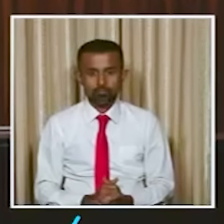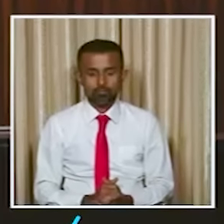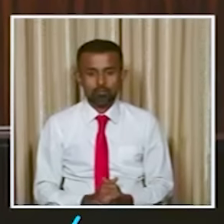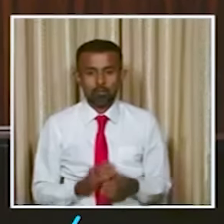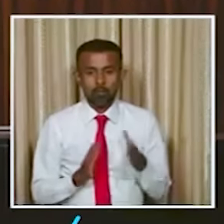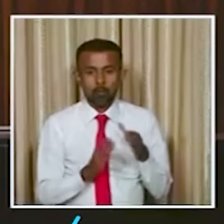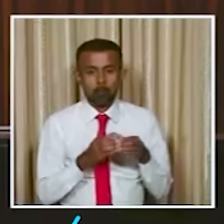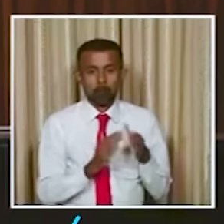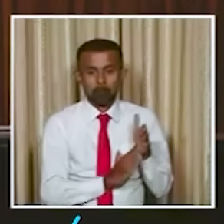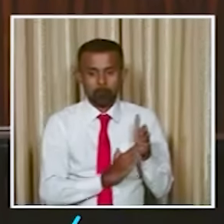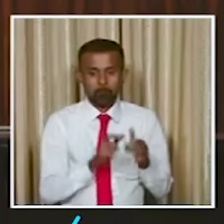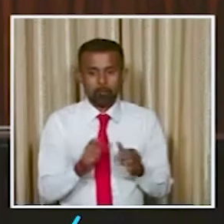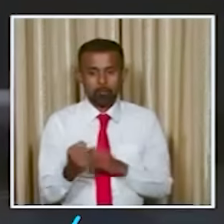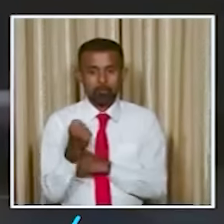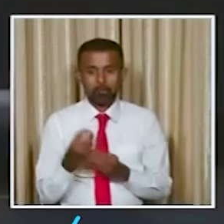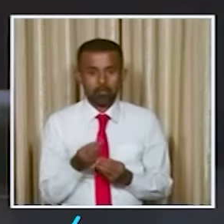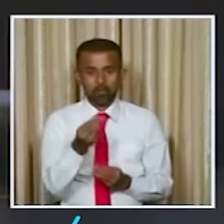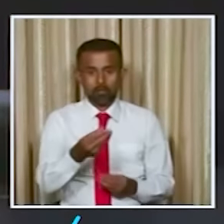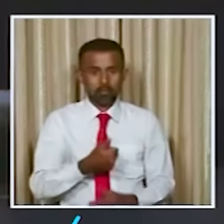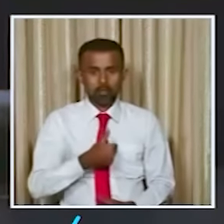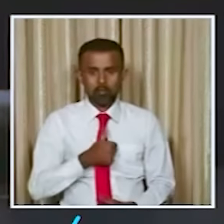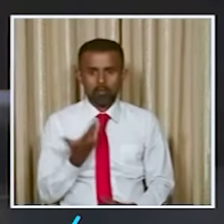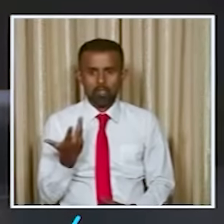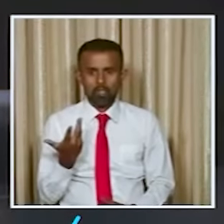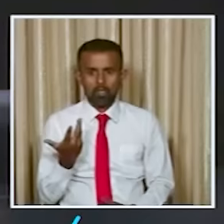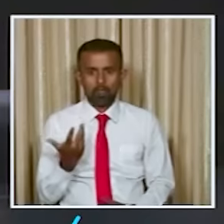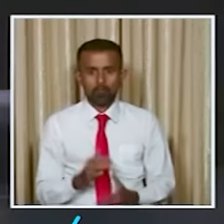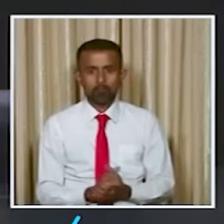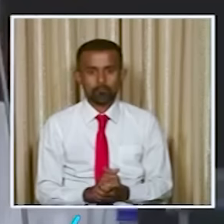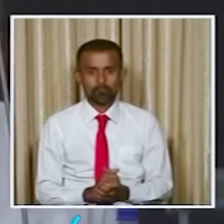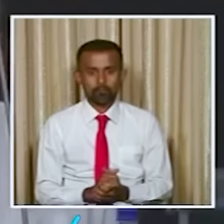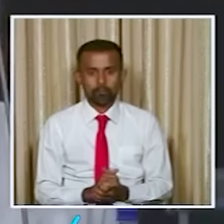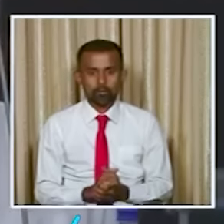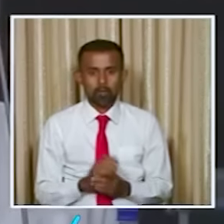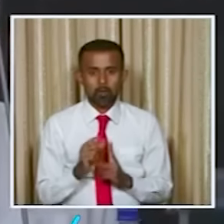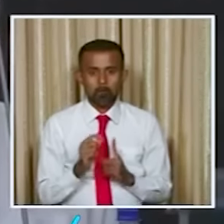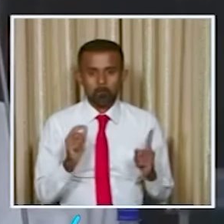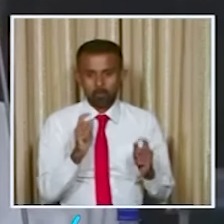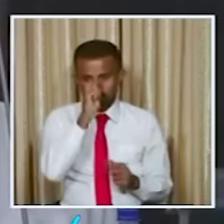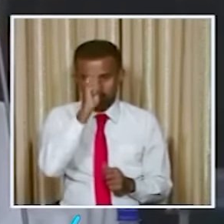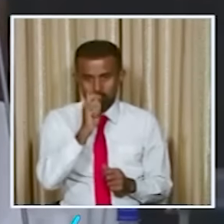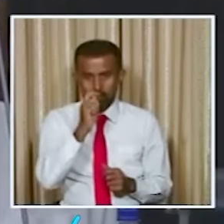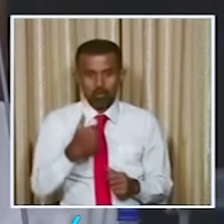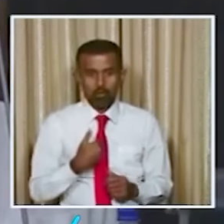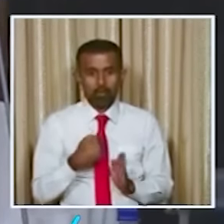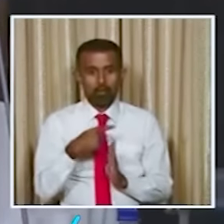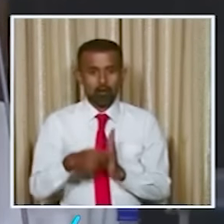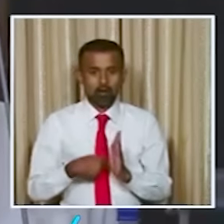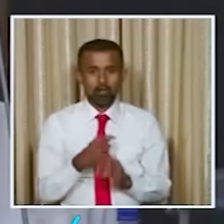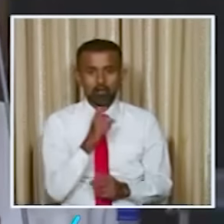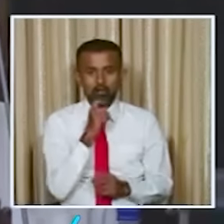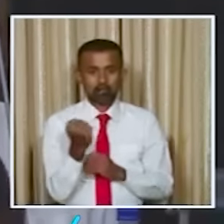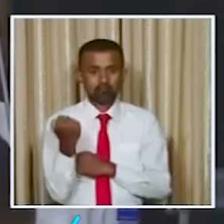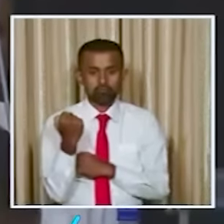පක්ෂ සමාජිකයන්ට බලය බෙදන එකට අපි එකඟ නැහැ. ගරු නියෝජ්‍ය ගරු මූලාශ්‍රාණ්ඩුවට මන්ත්‍රීතුමනි, අපේ රටේ අධිකරණ